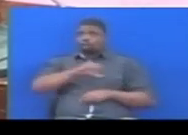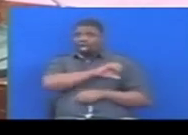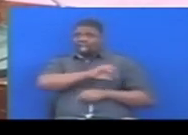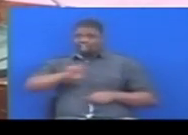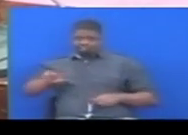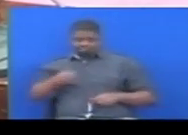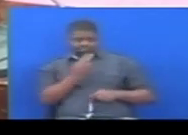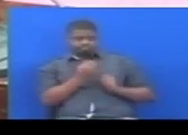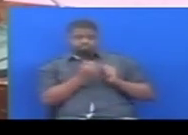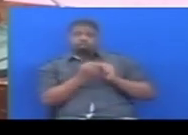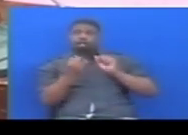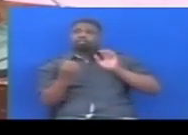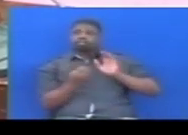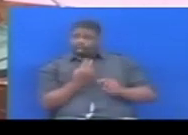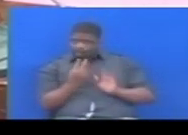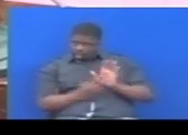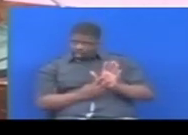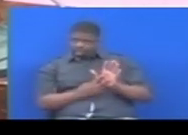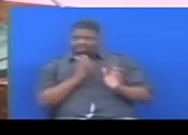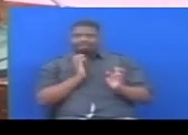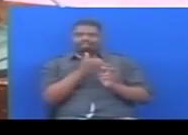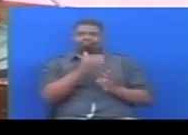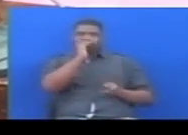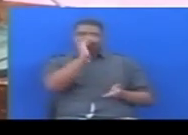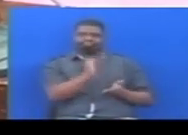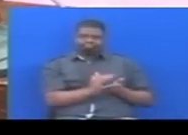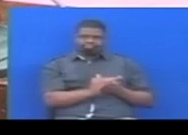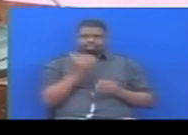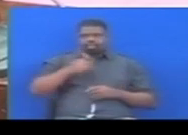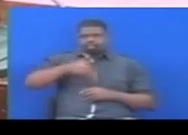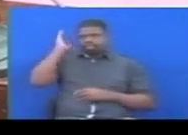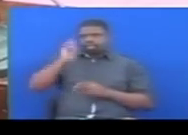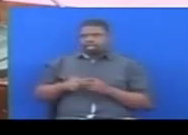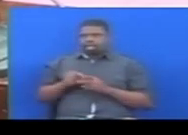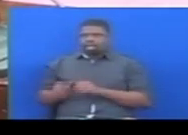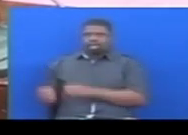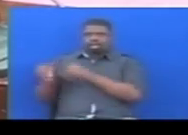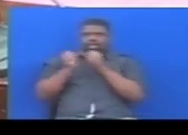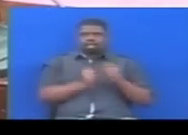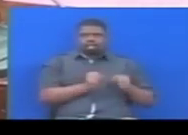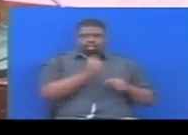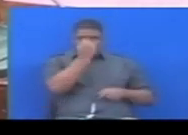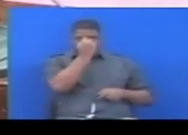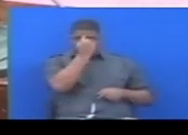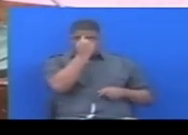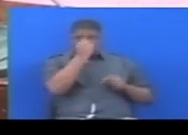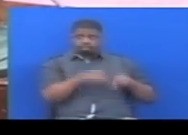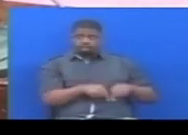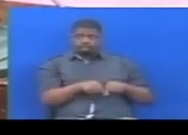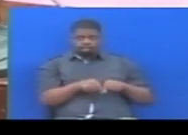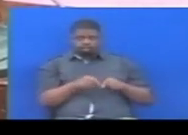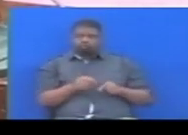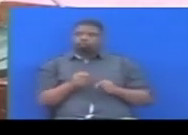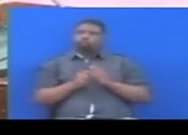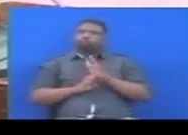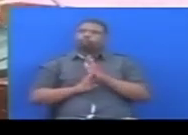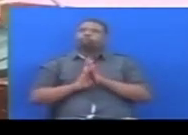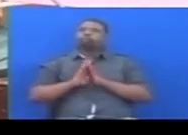ili kuhuisha mahitaji ya afua za ukimwi baada ya serikali kuhamia Dodoma na kuongezeka kwa wawekezaji katika jiji la